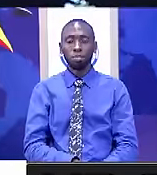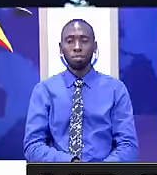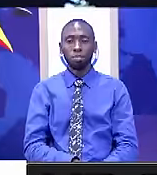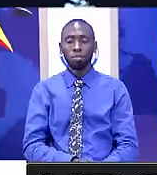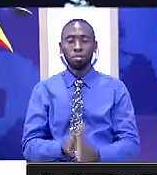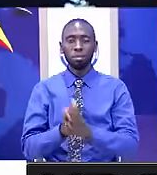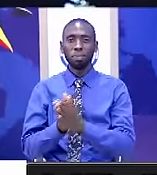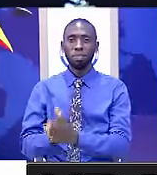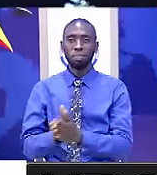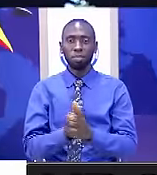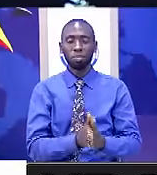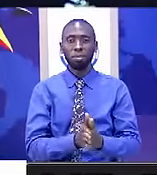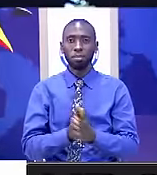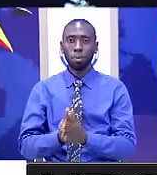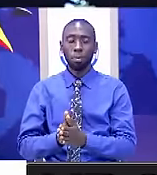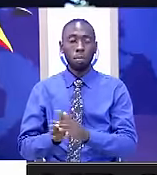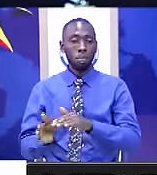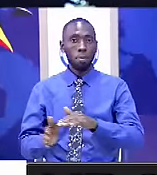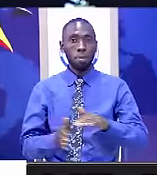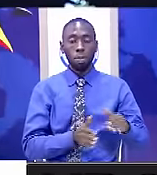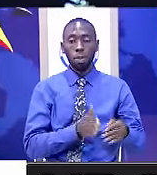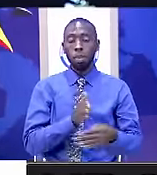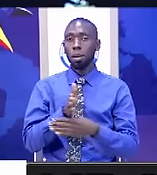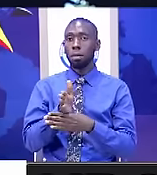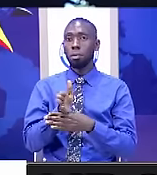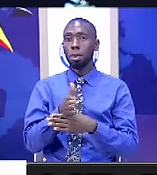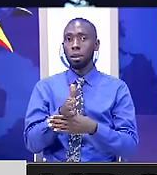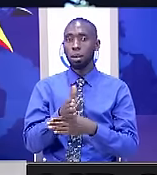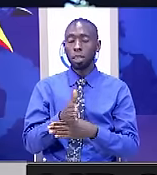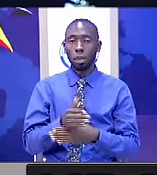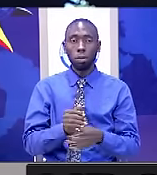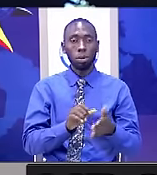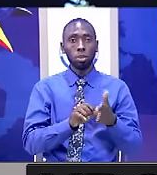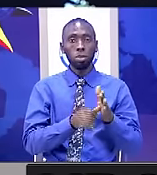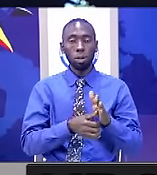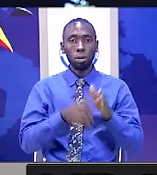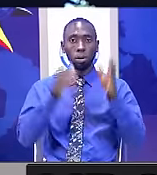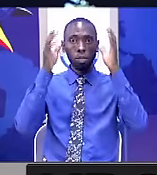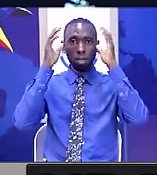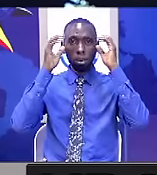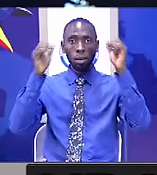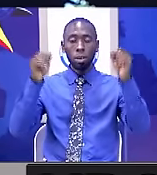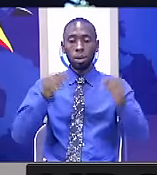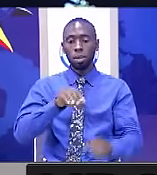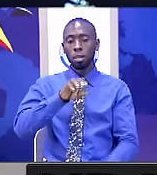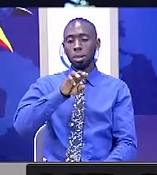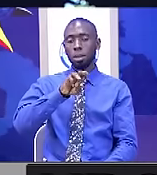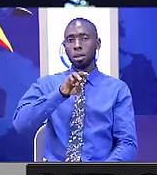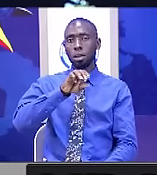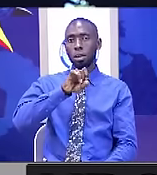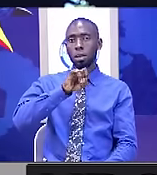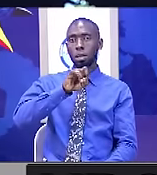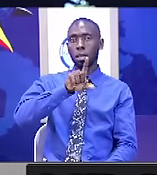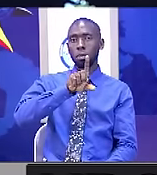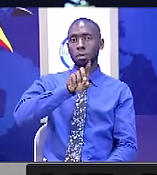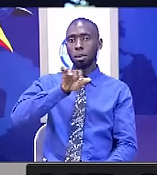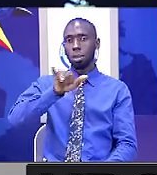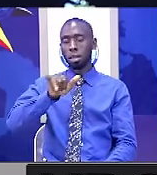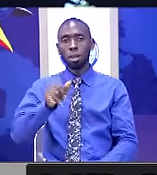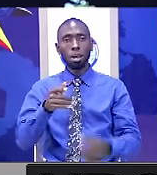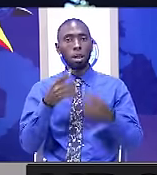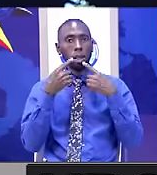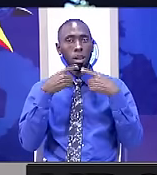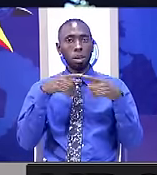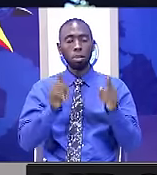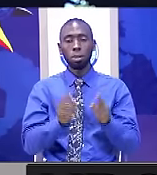Webale nyo Ivan Kahwa ateye minister owensonga zobwa President Mire Babiri Babalanda alangiridde enteekateeka